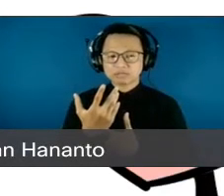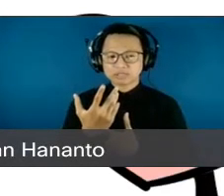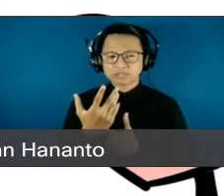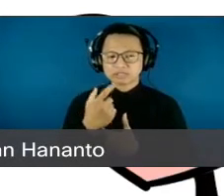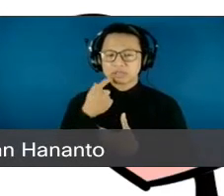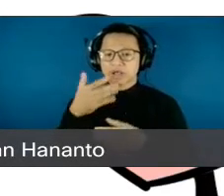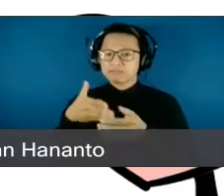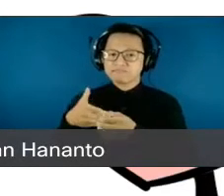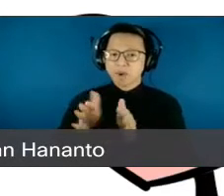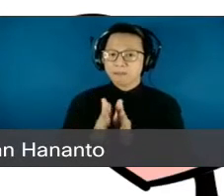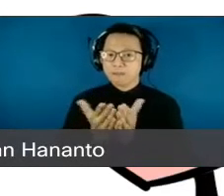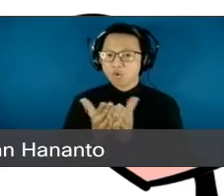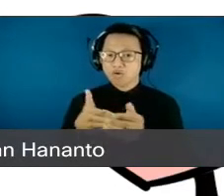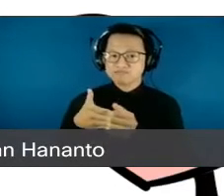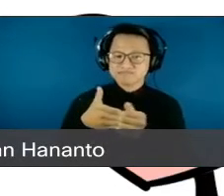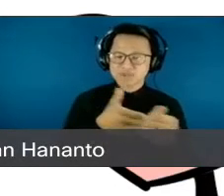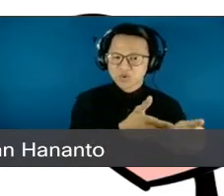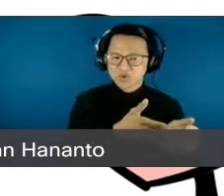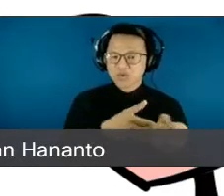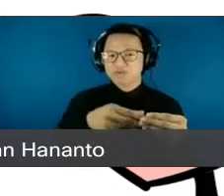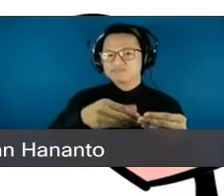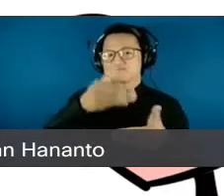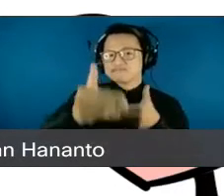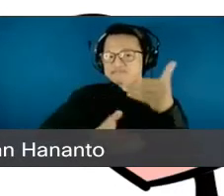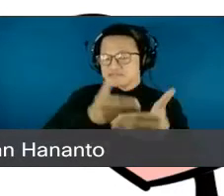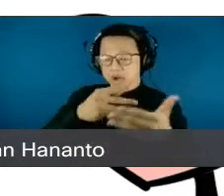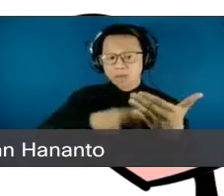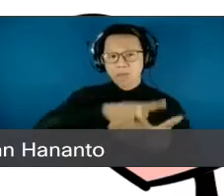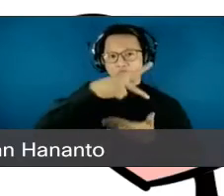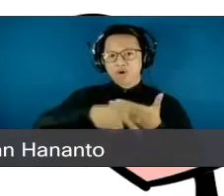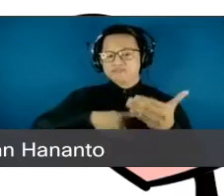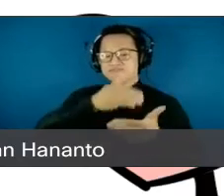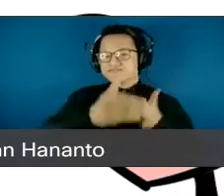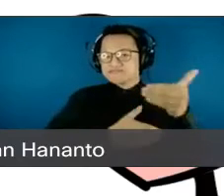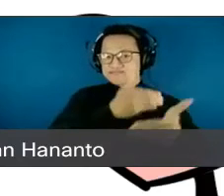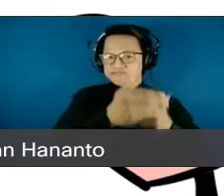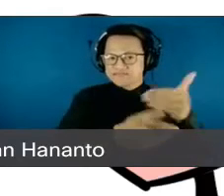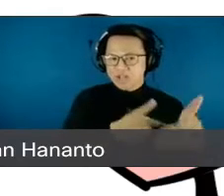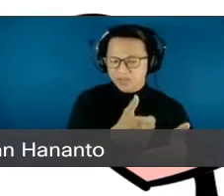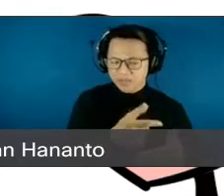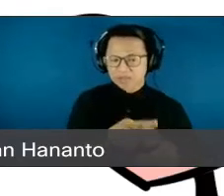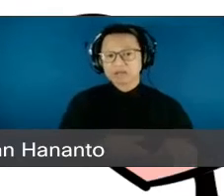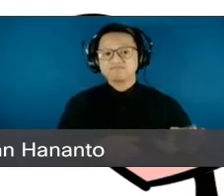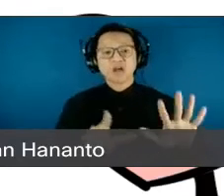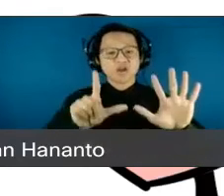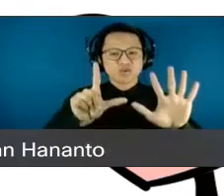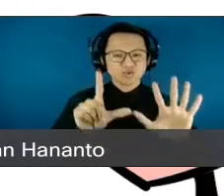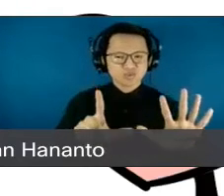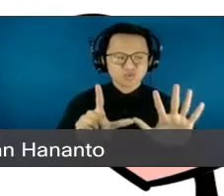the guidebook as a legacy so that the program can be sustained. So itu ada 7